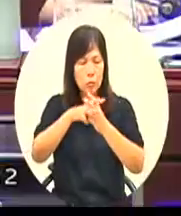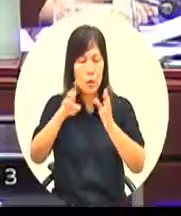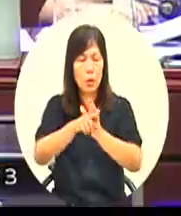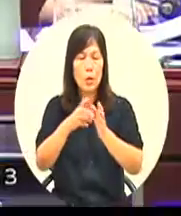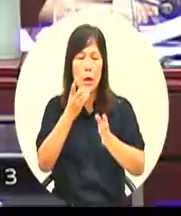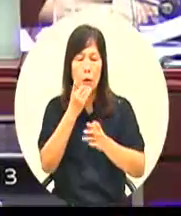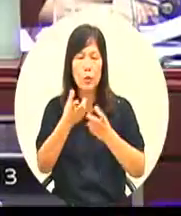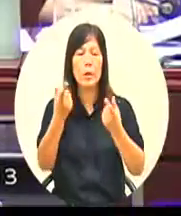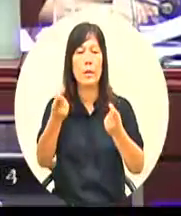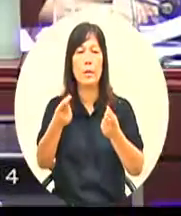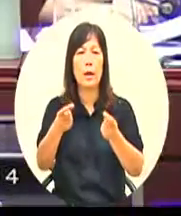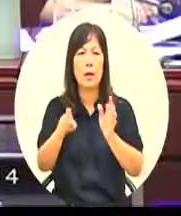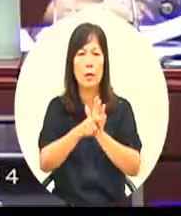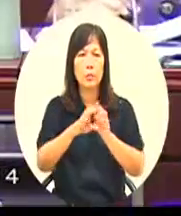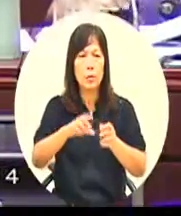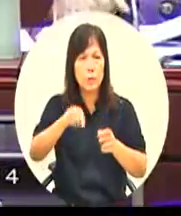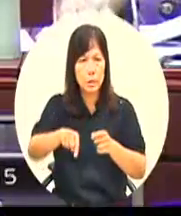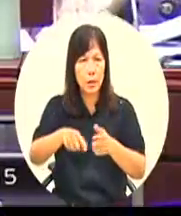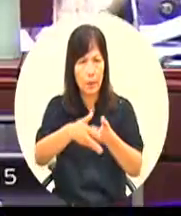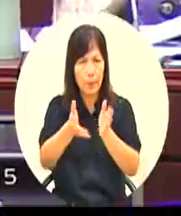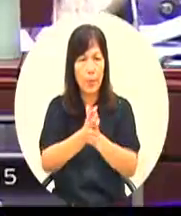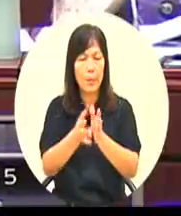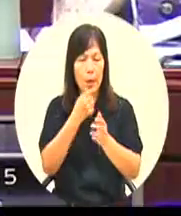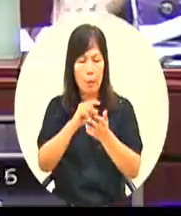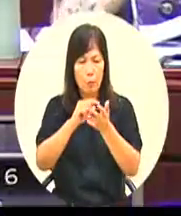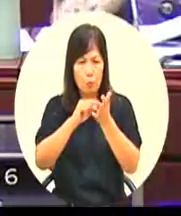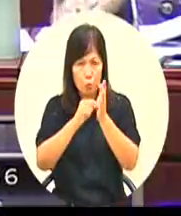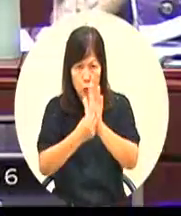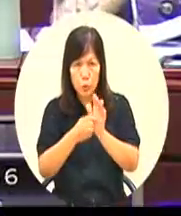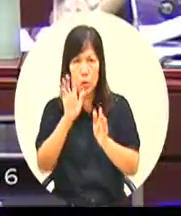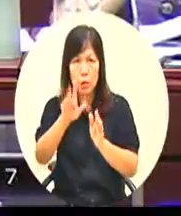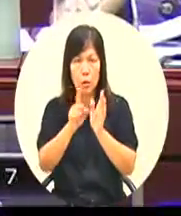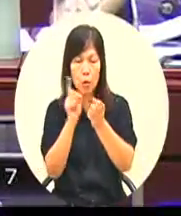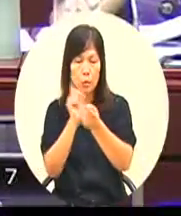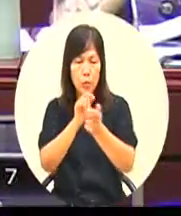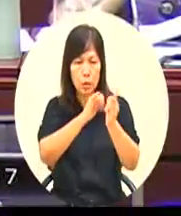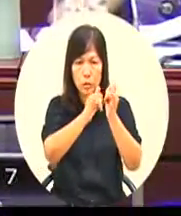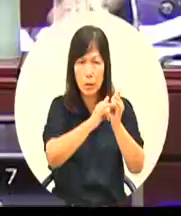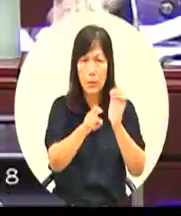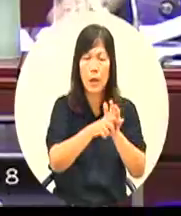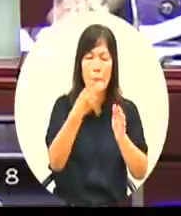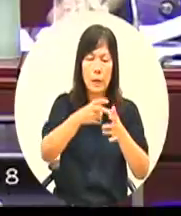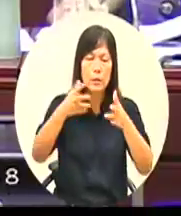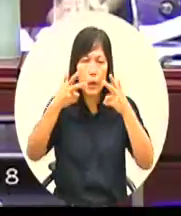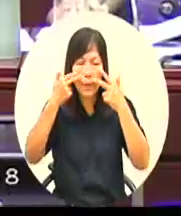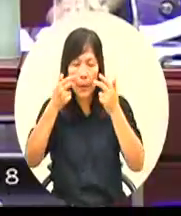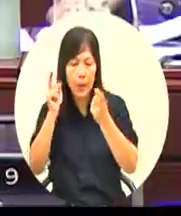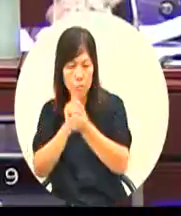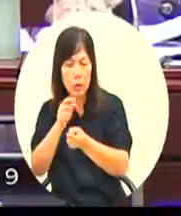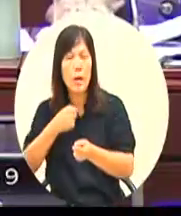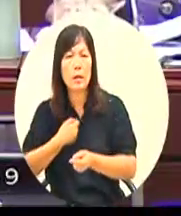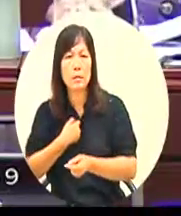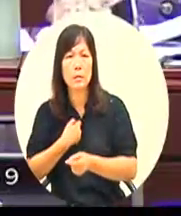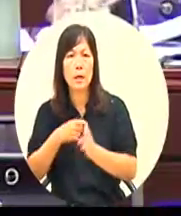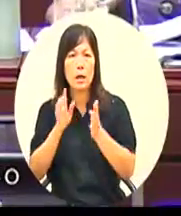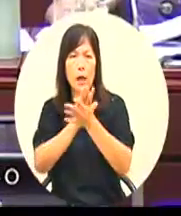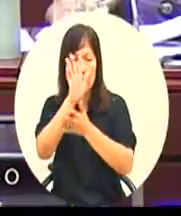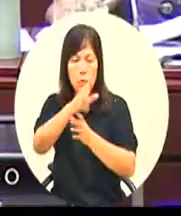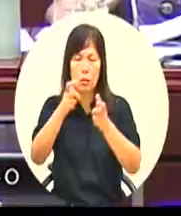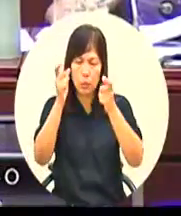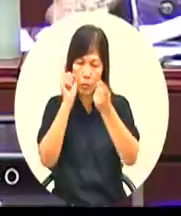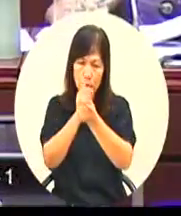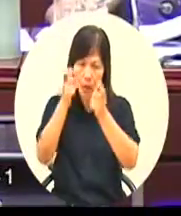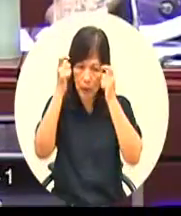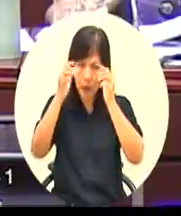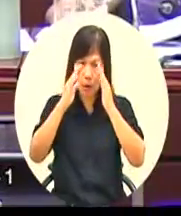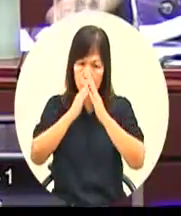的，只是这个部分还没有那么凸显被我们的这个市民甚至原住民本身了解，所以将来对高雄市的多